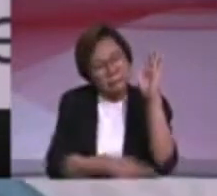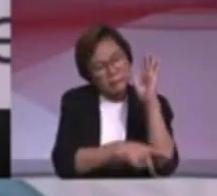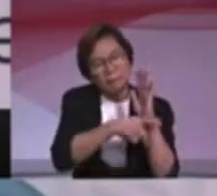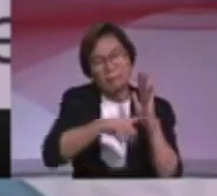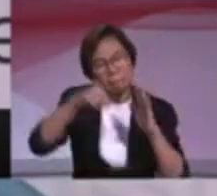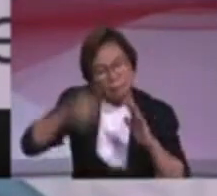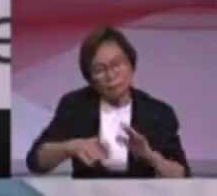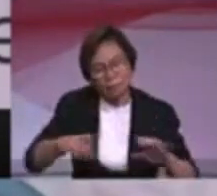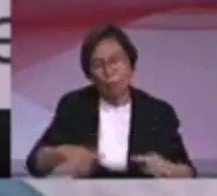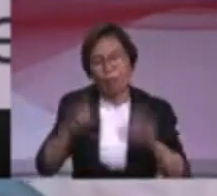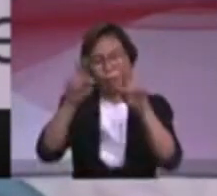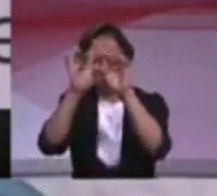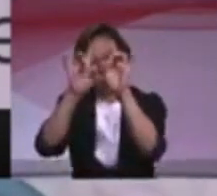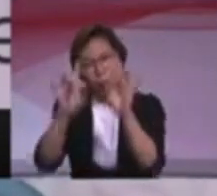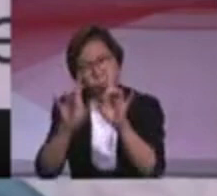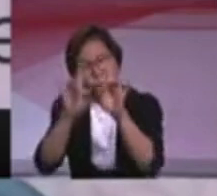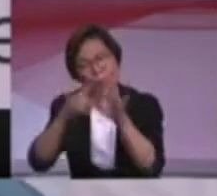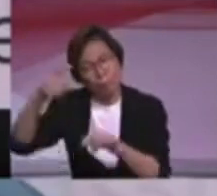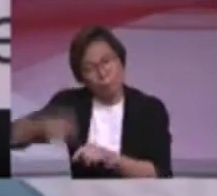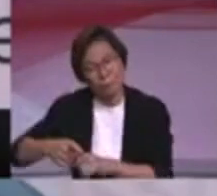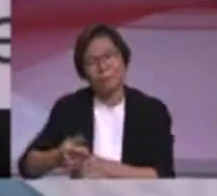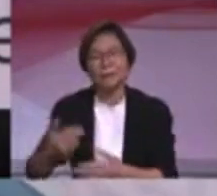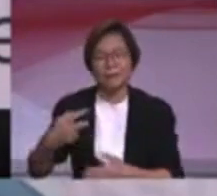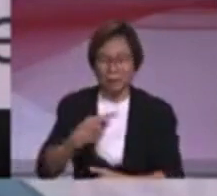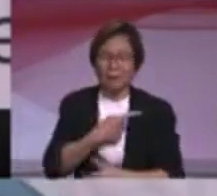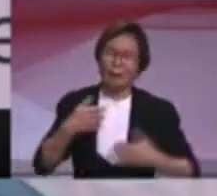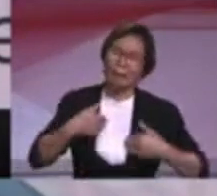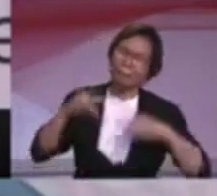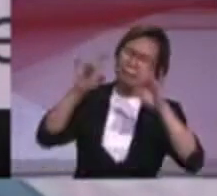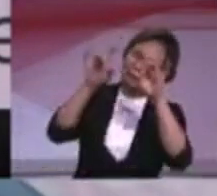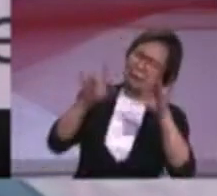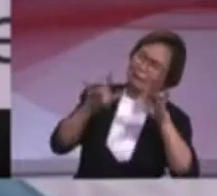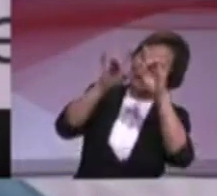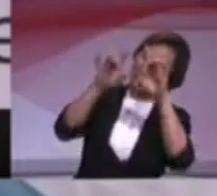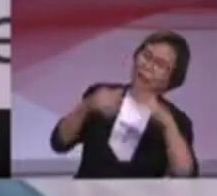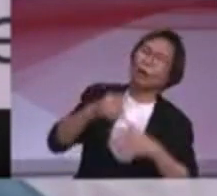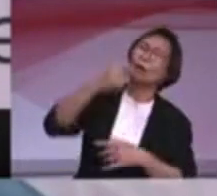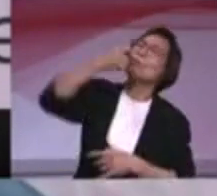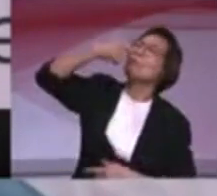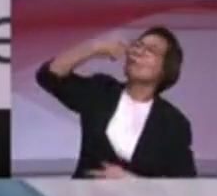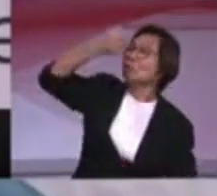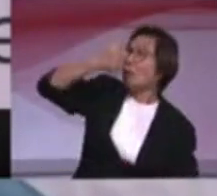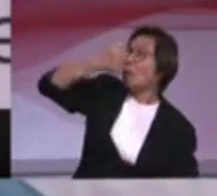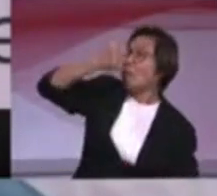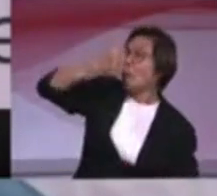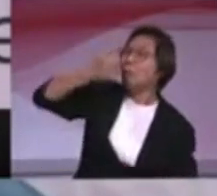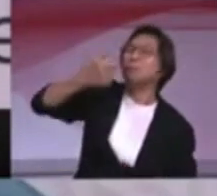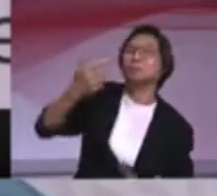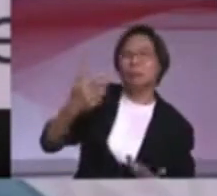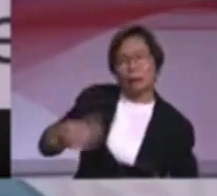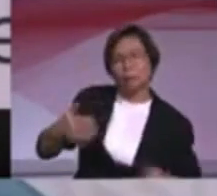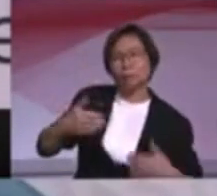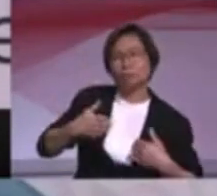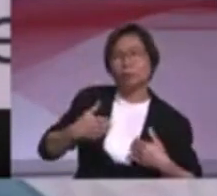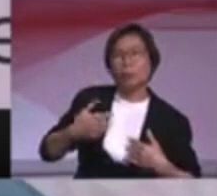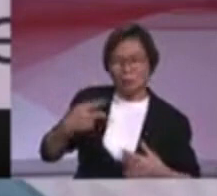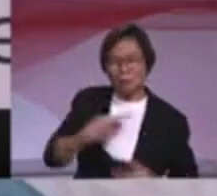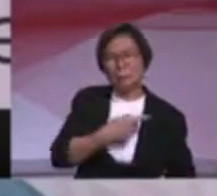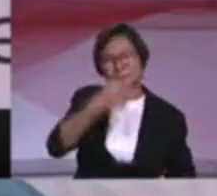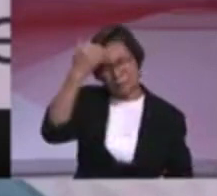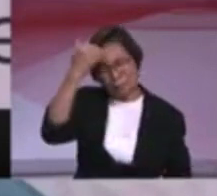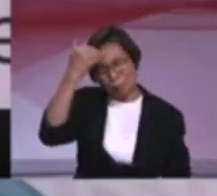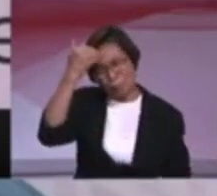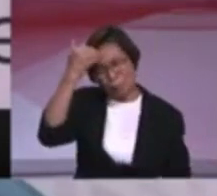dimestikan jalankan ujian tersebut. Walaupun kita ada saringan suhu dan sebagainya, tetapi kita tahu dan kita maklum